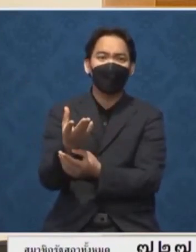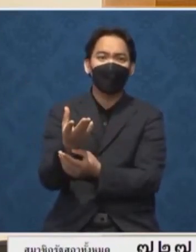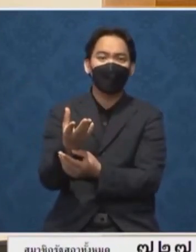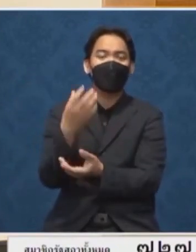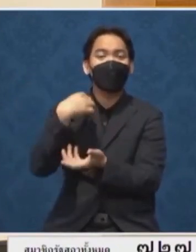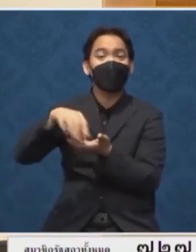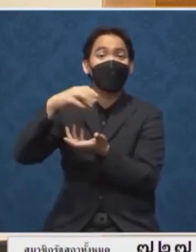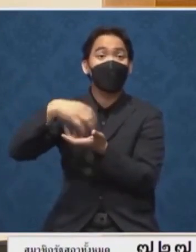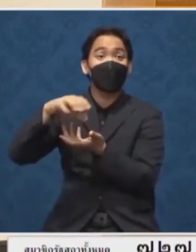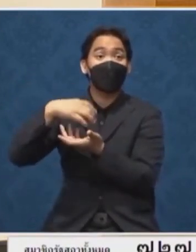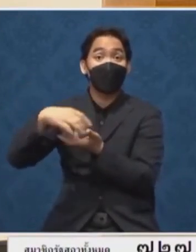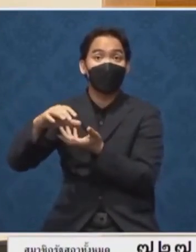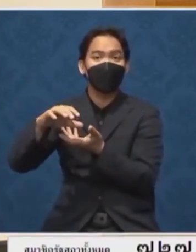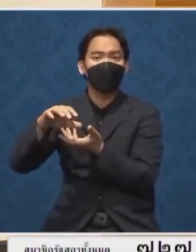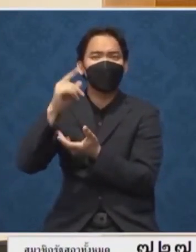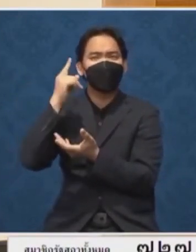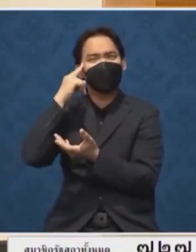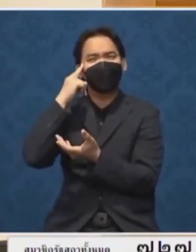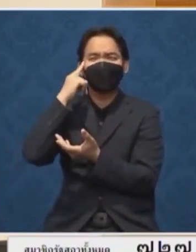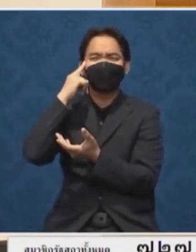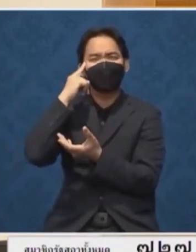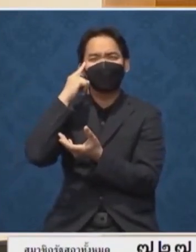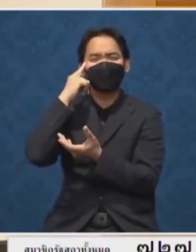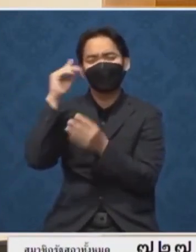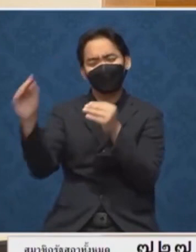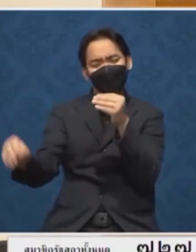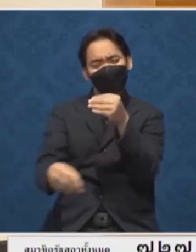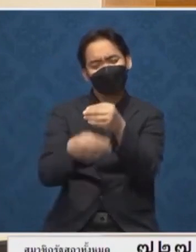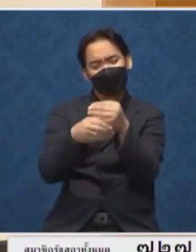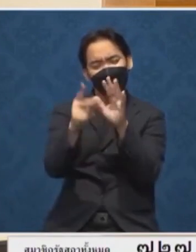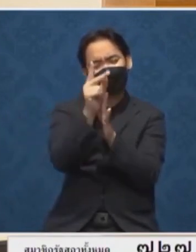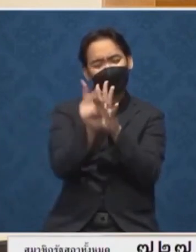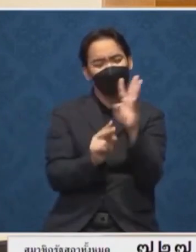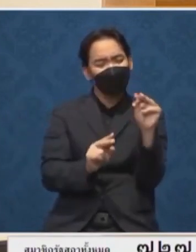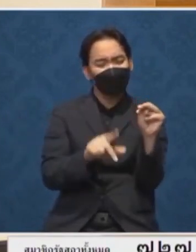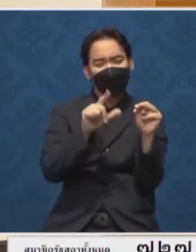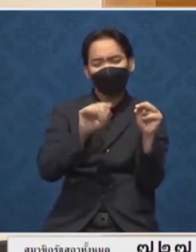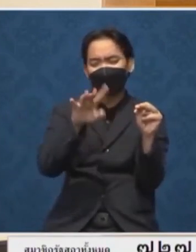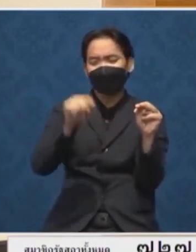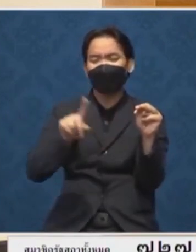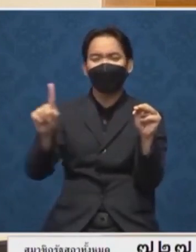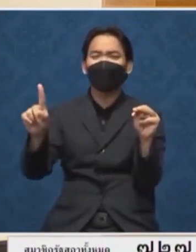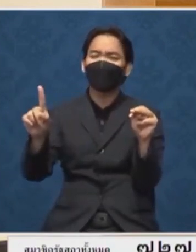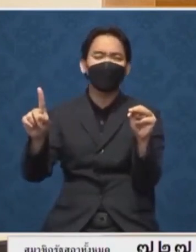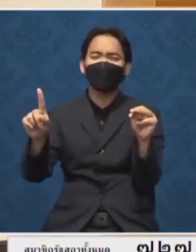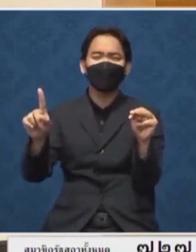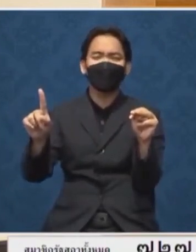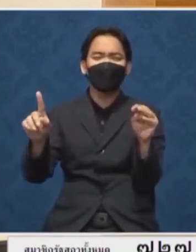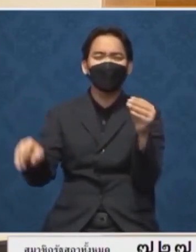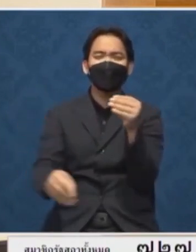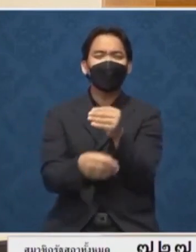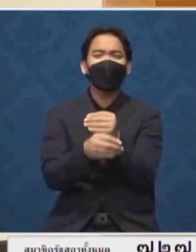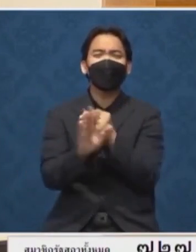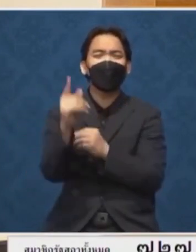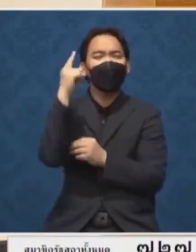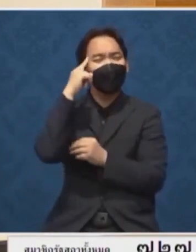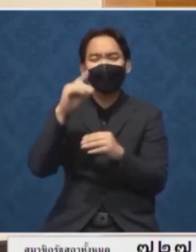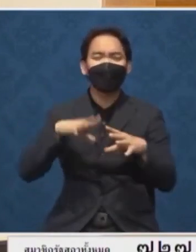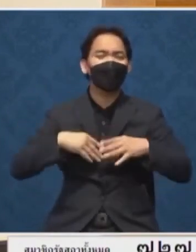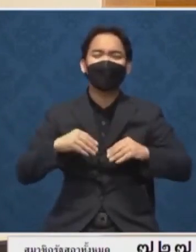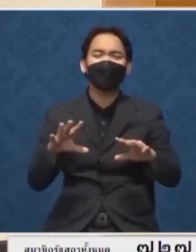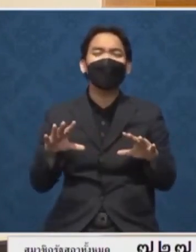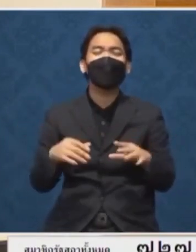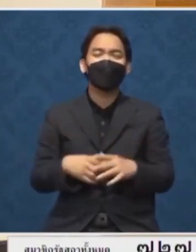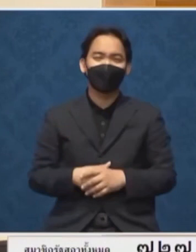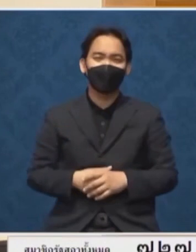คือไม่เห็นด้วยที่มีการเพิ่มขึ้นใหม่นะครับดังนั้นจะถามครั้งเดียวนะครับ